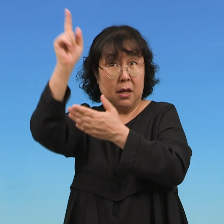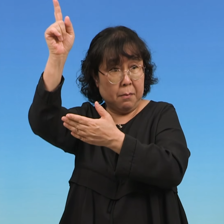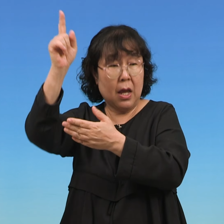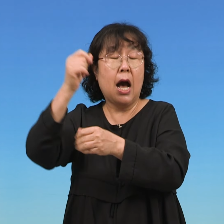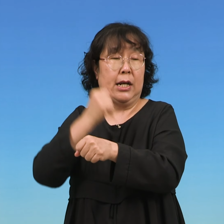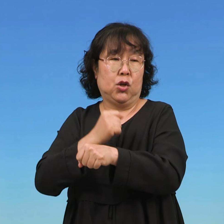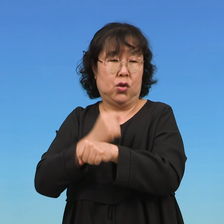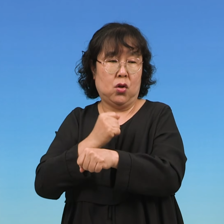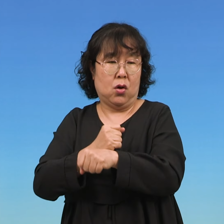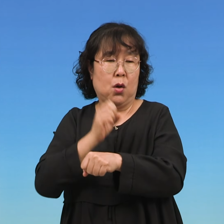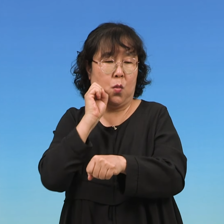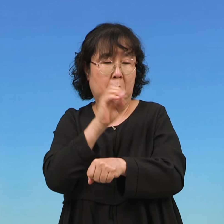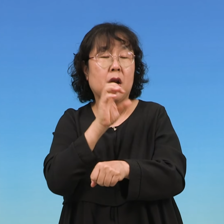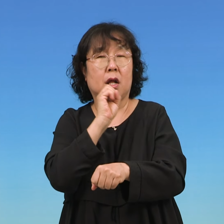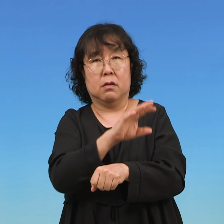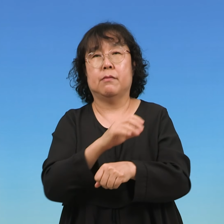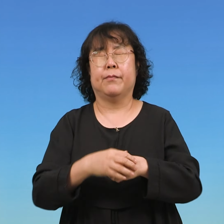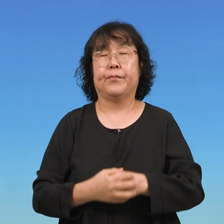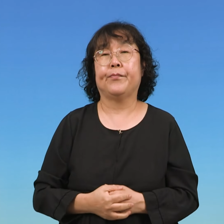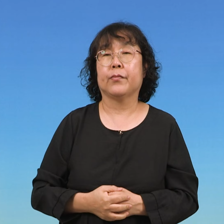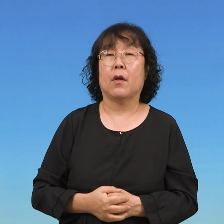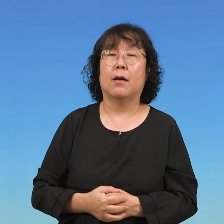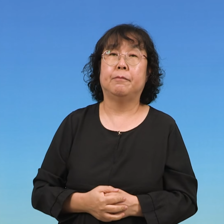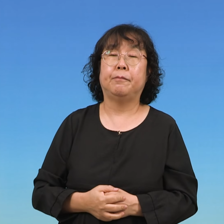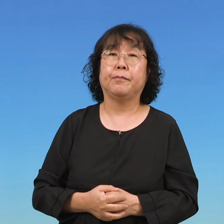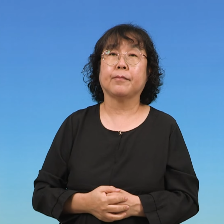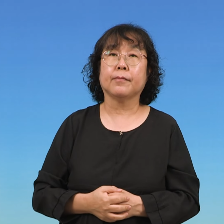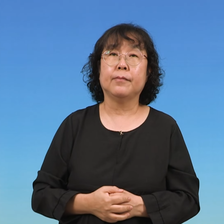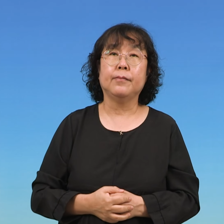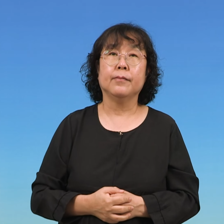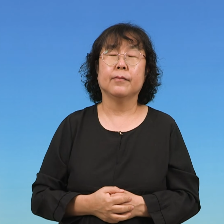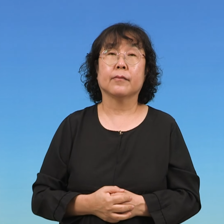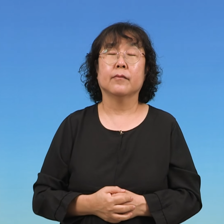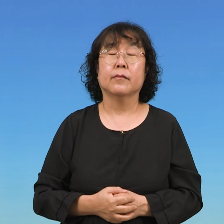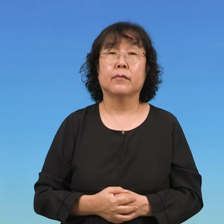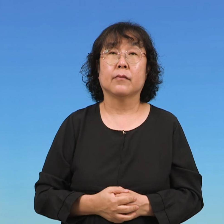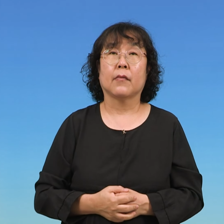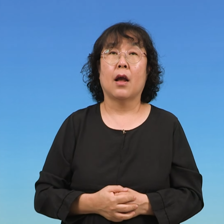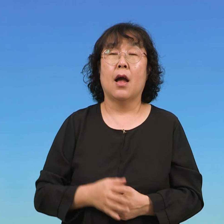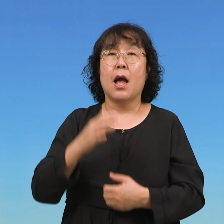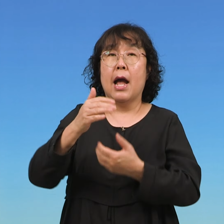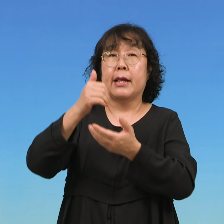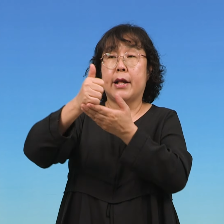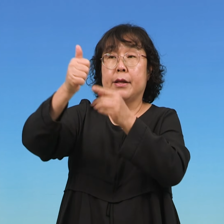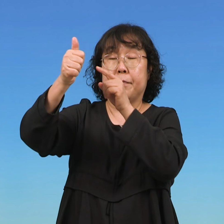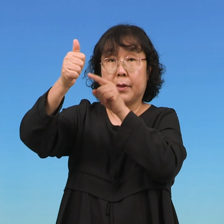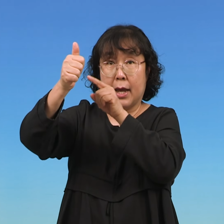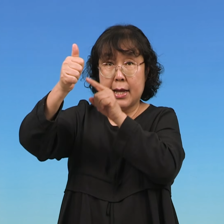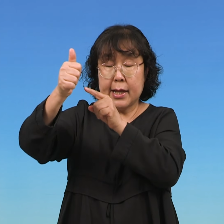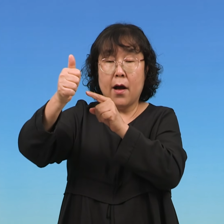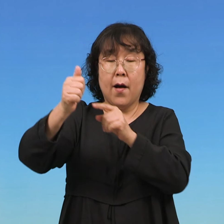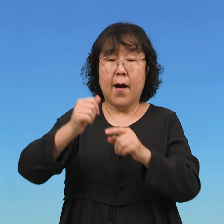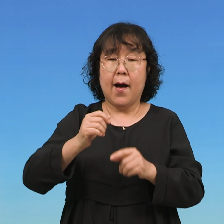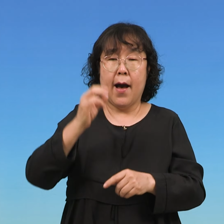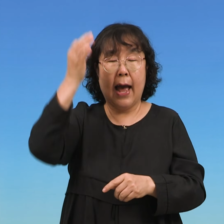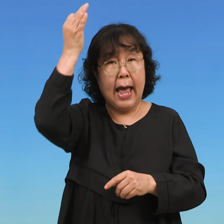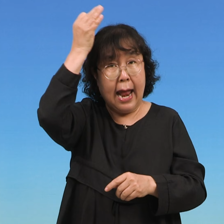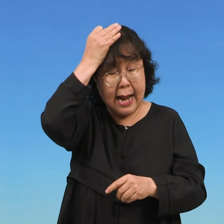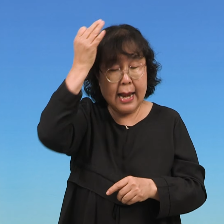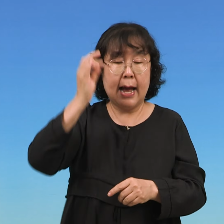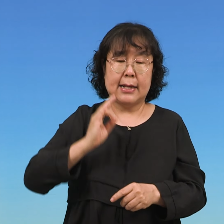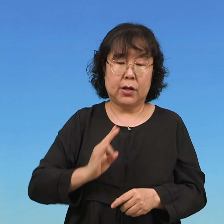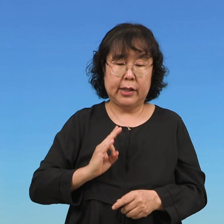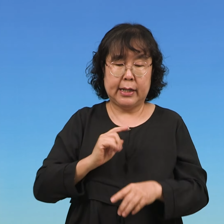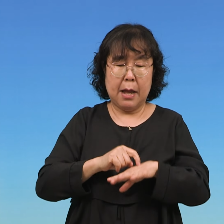하셨다고 하나님께서 이런 그 엘리사 선지자의 마음을 참 기쁘게